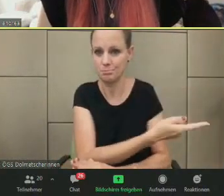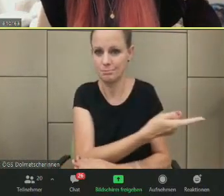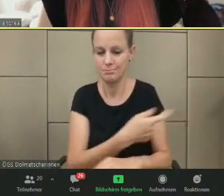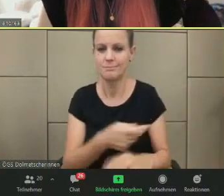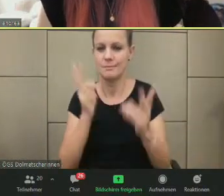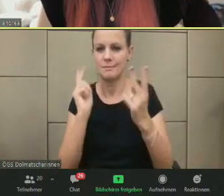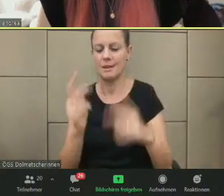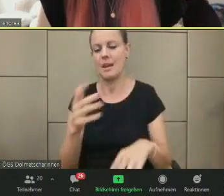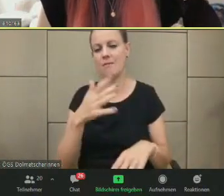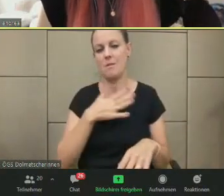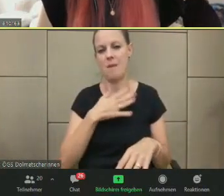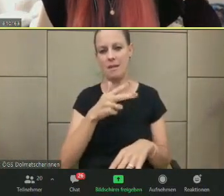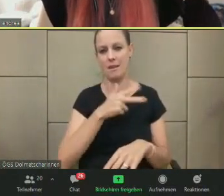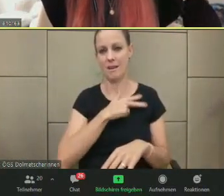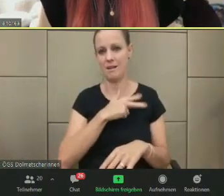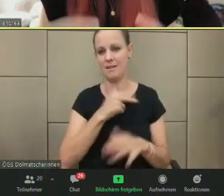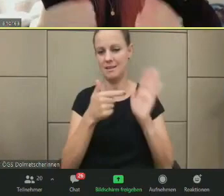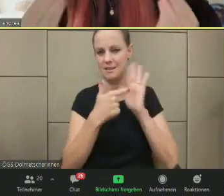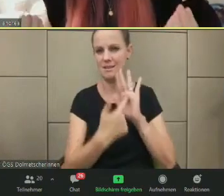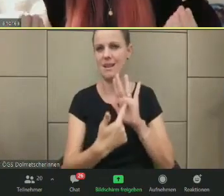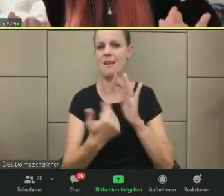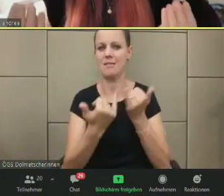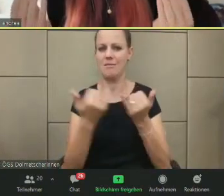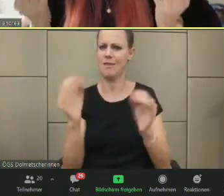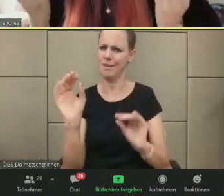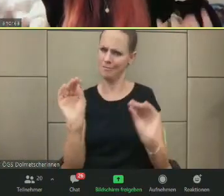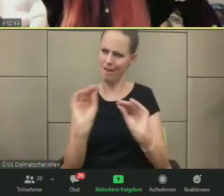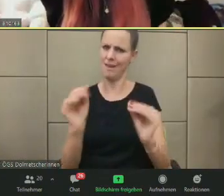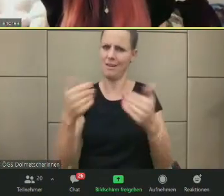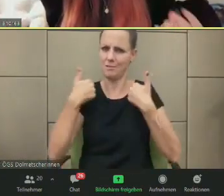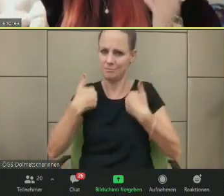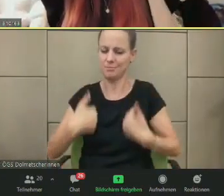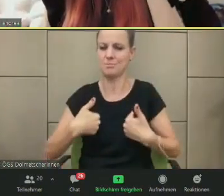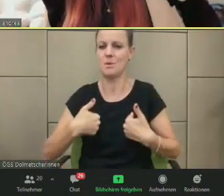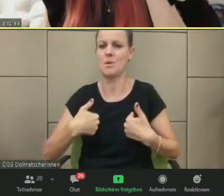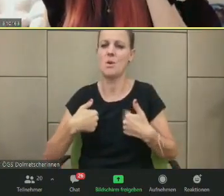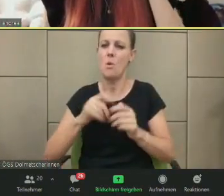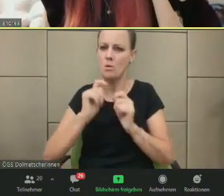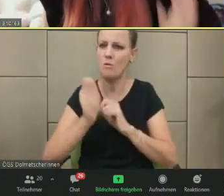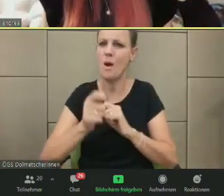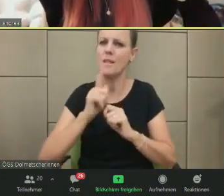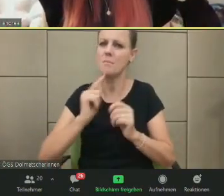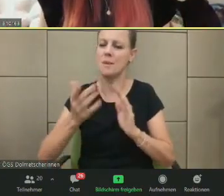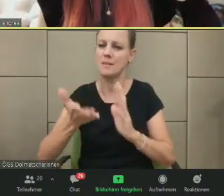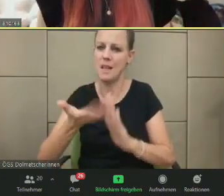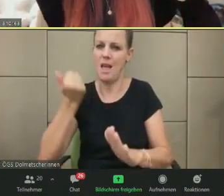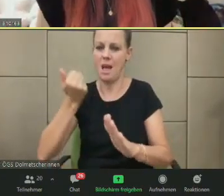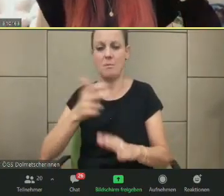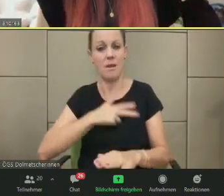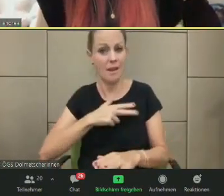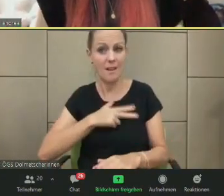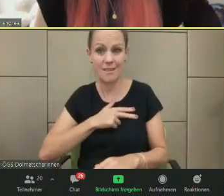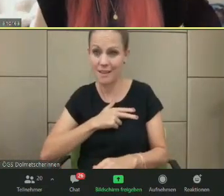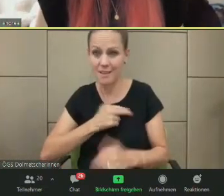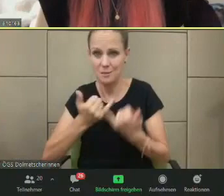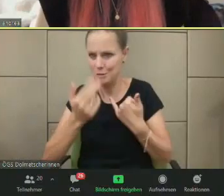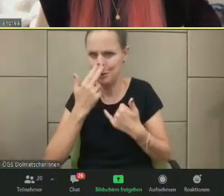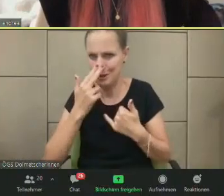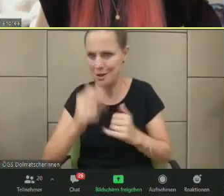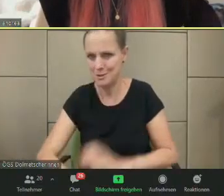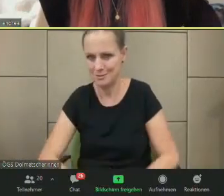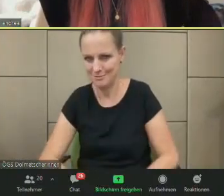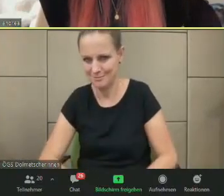wie man ist und diese Vorurteile ein bisschen aufbrechen und zeigen, wie es in der Realität wirklich ist.